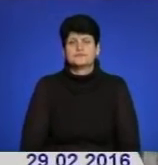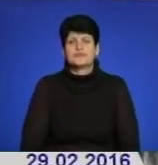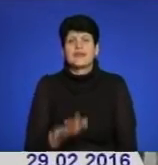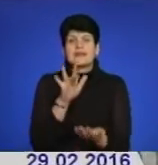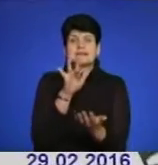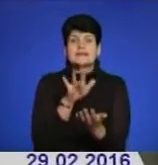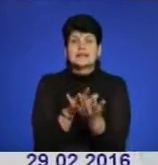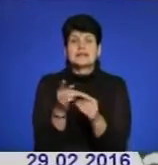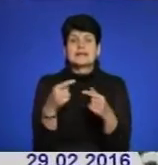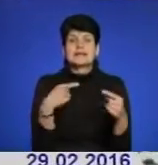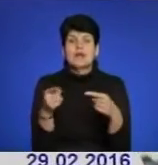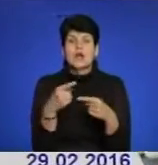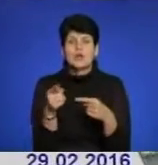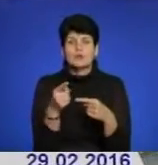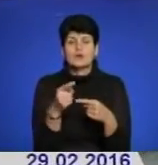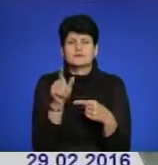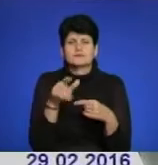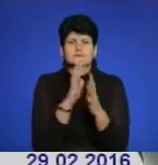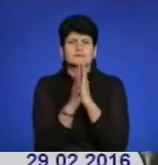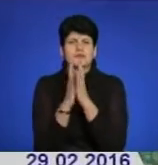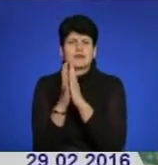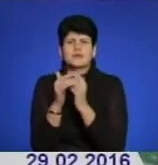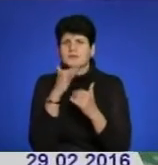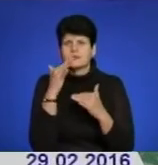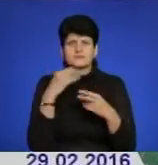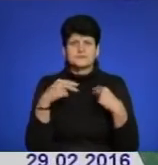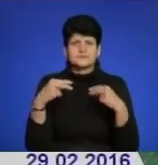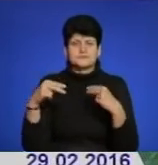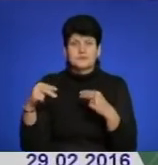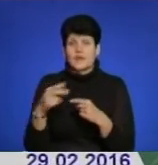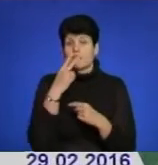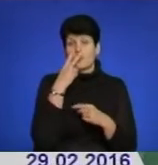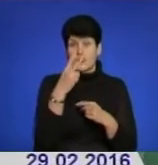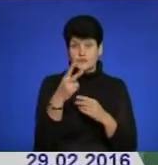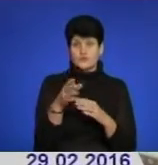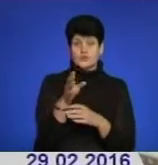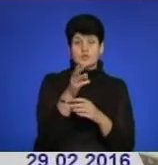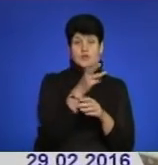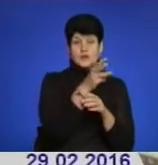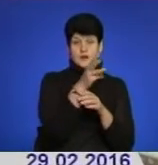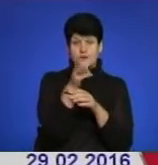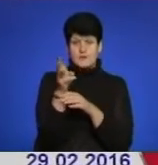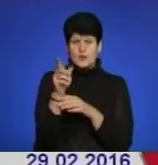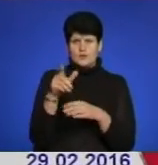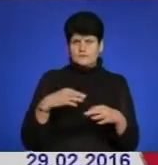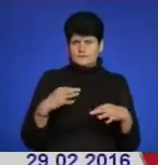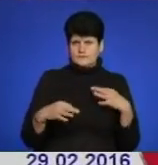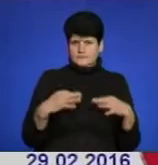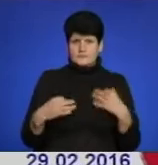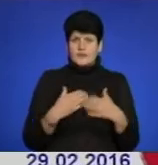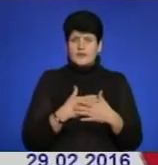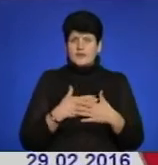Центр Тернополя. На людному перехресті кілька торговців. Побачивши здалеку знімальну групу, люди помітно нервують і